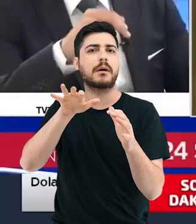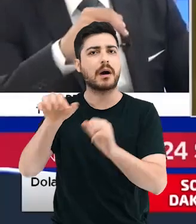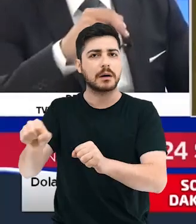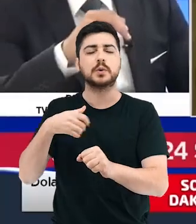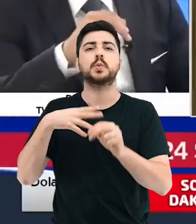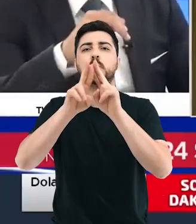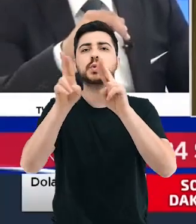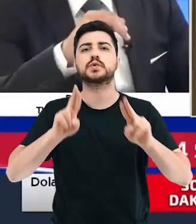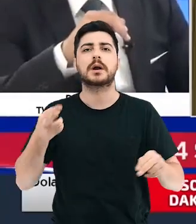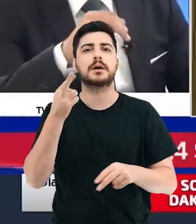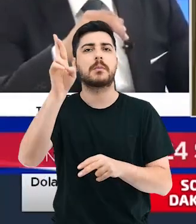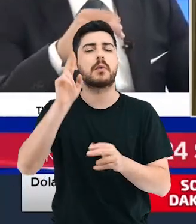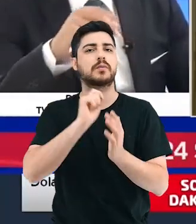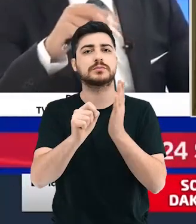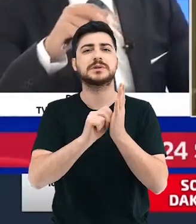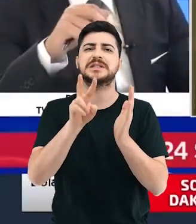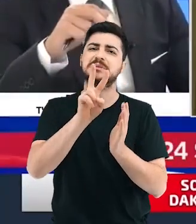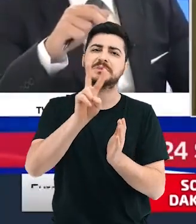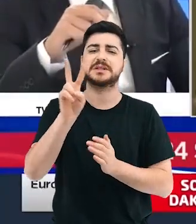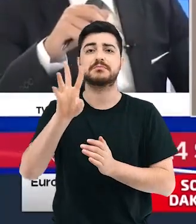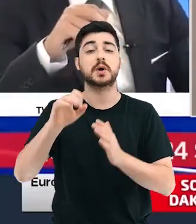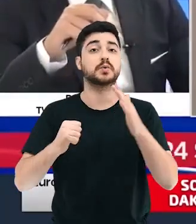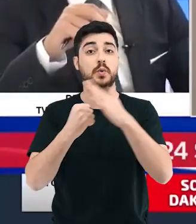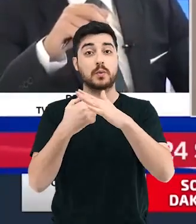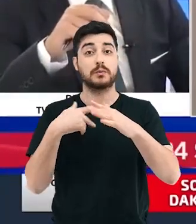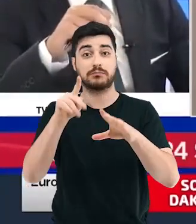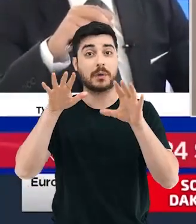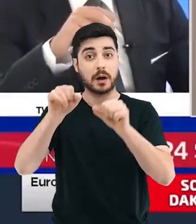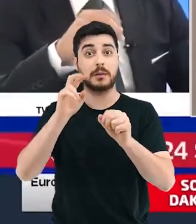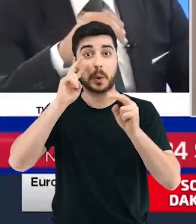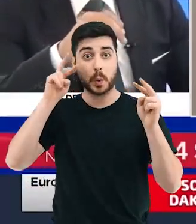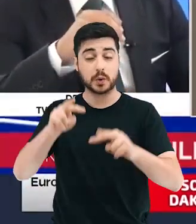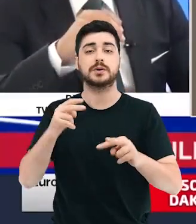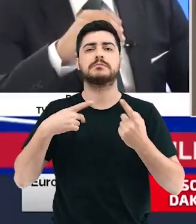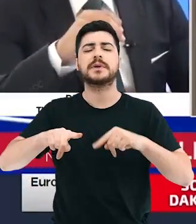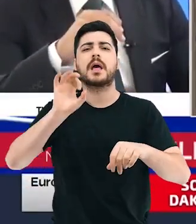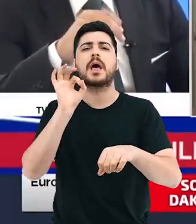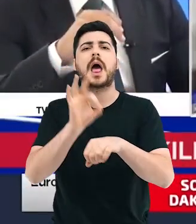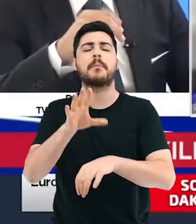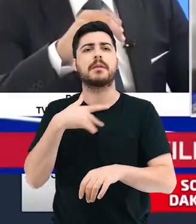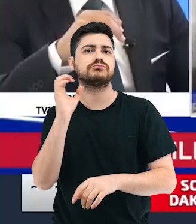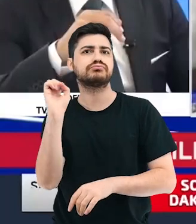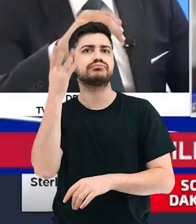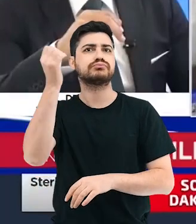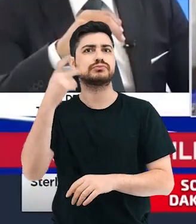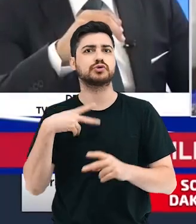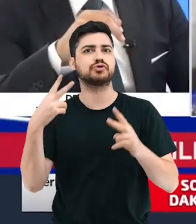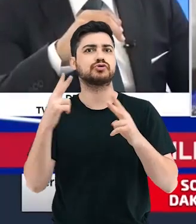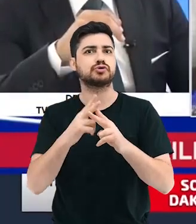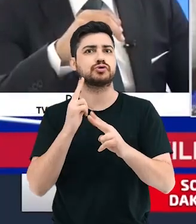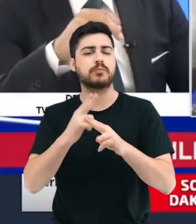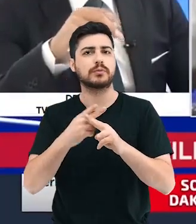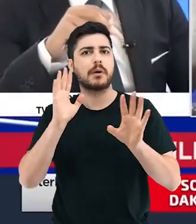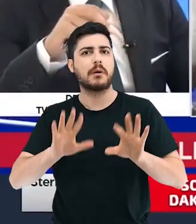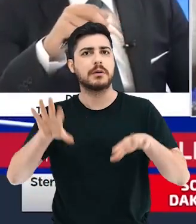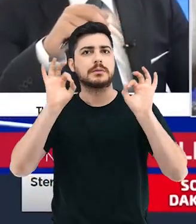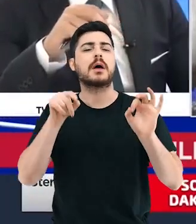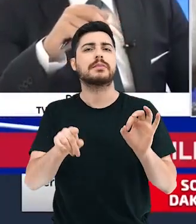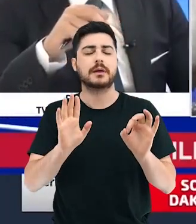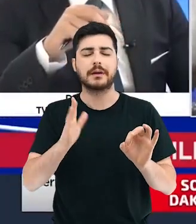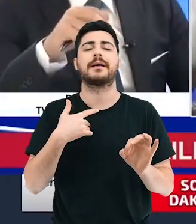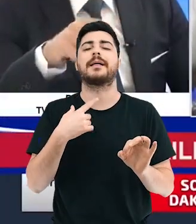yakalandığını, İran'da uluslararası raporlara 20 ton 25 ton yakalandığını görünce biz hemen alarmlarımızı çalıştırdık.